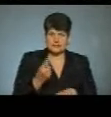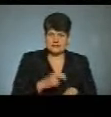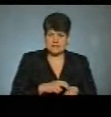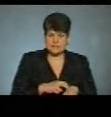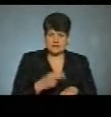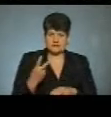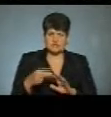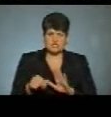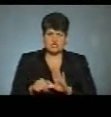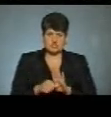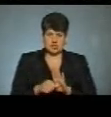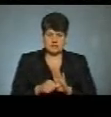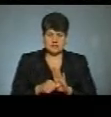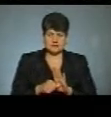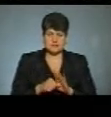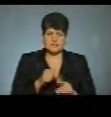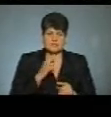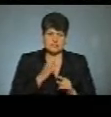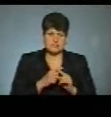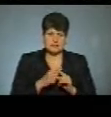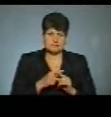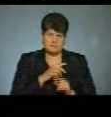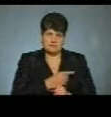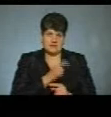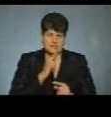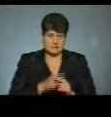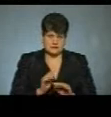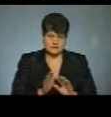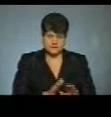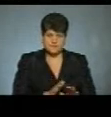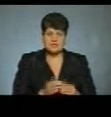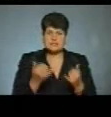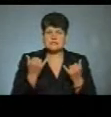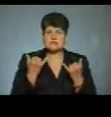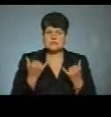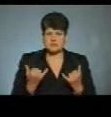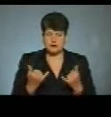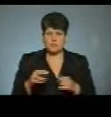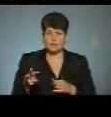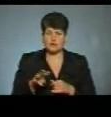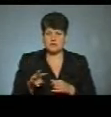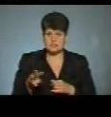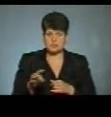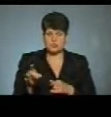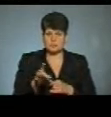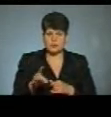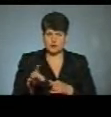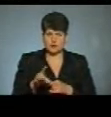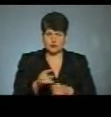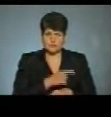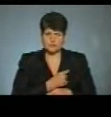та 26 – сестринський склад. Зараз у Монастирському районному